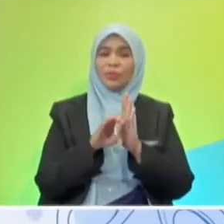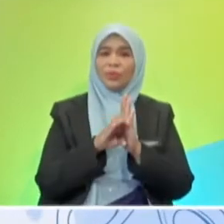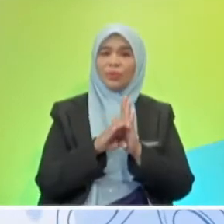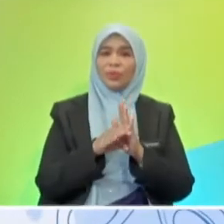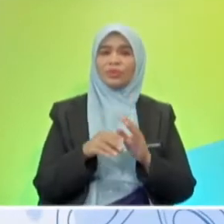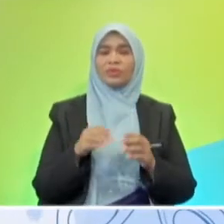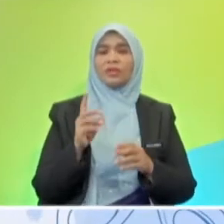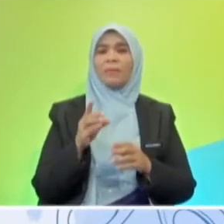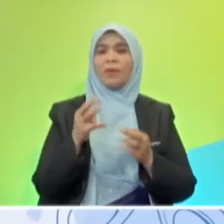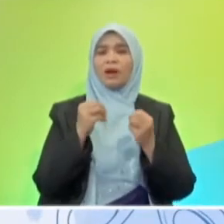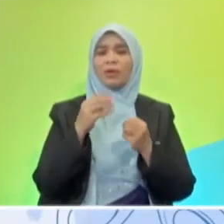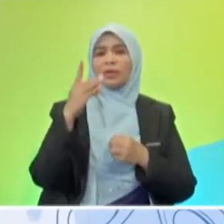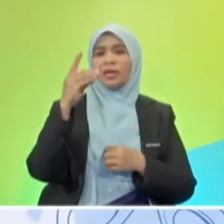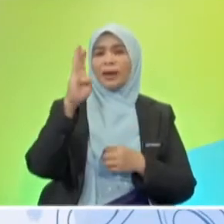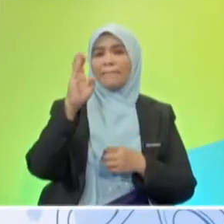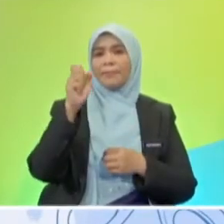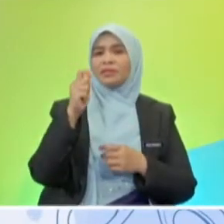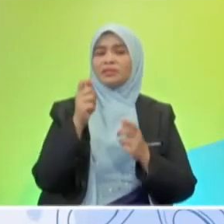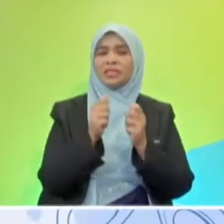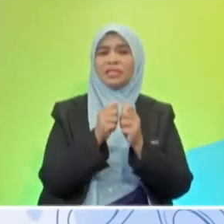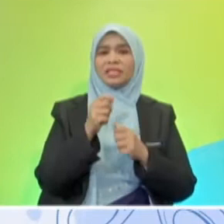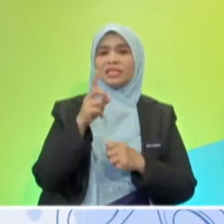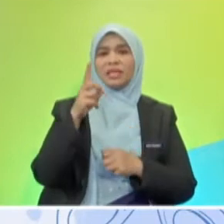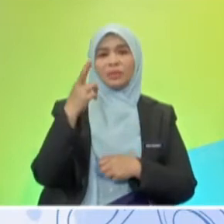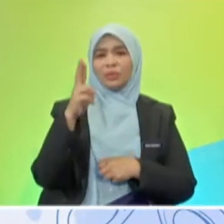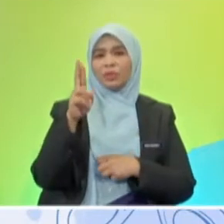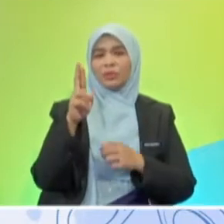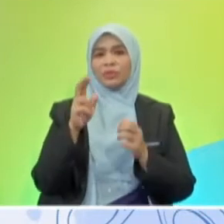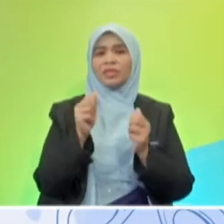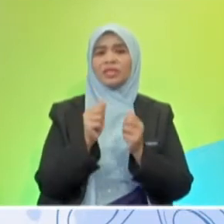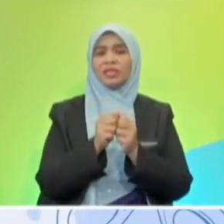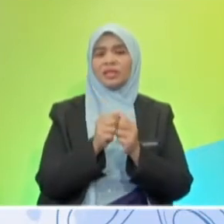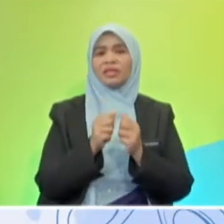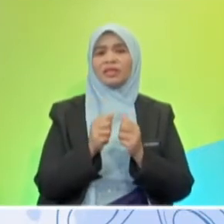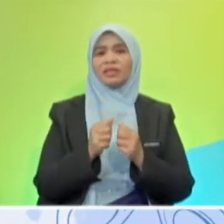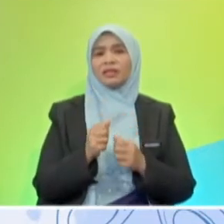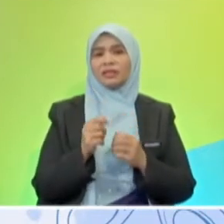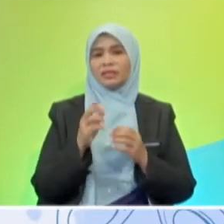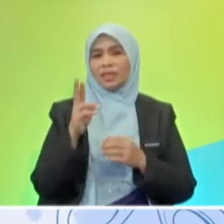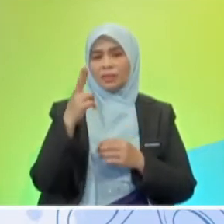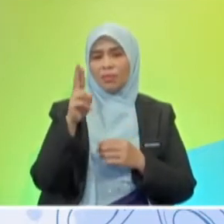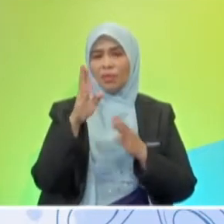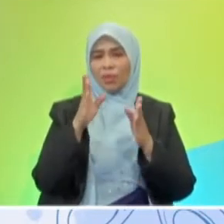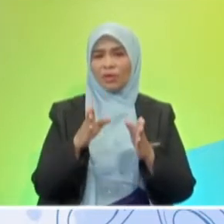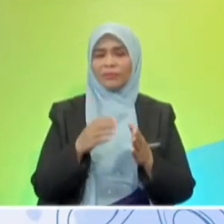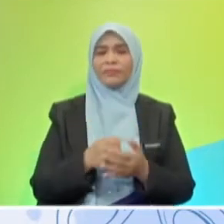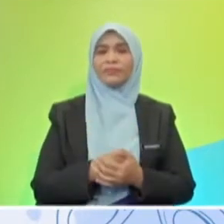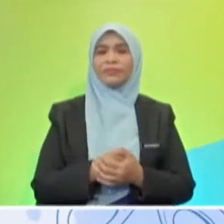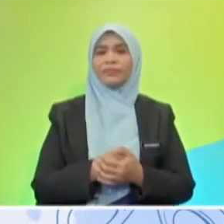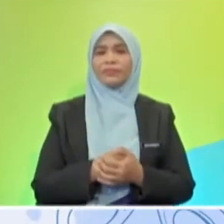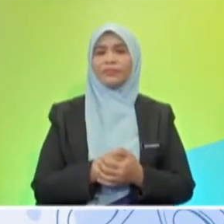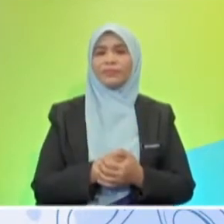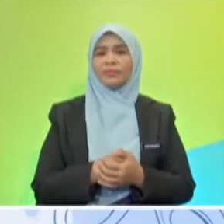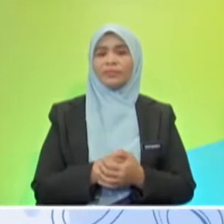mampu berdebat dengan seribu orang namun tak mampu berdebat dengan seorang yang jahil minum oke